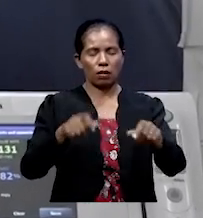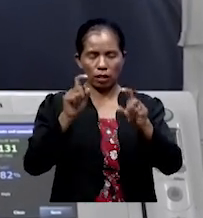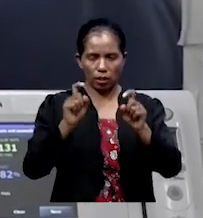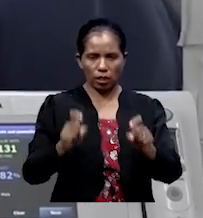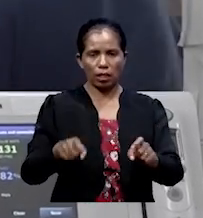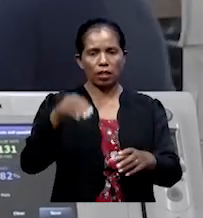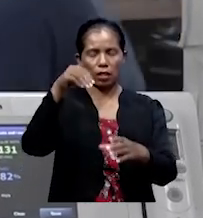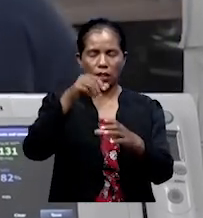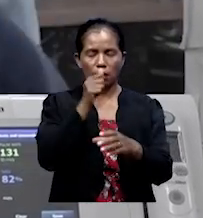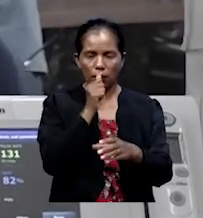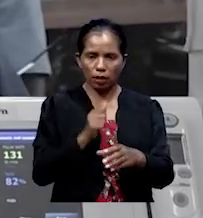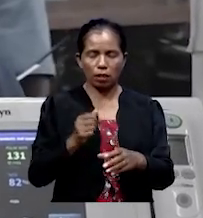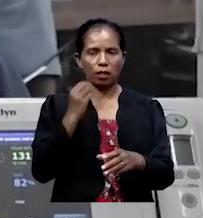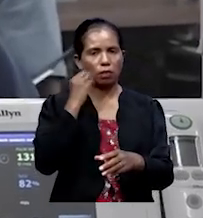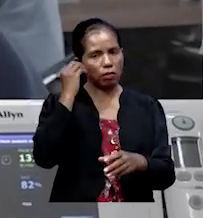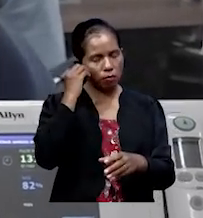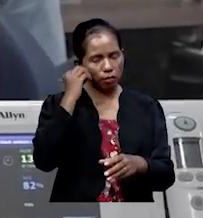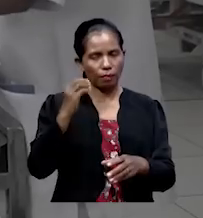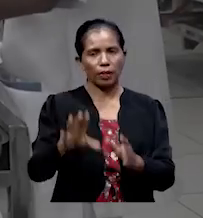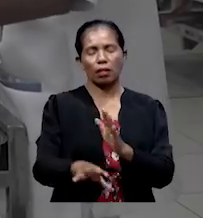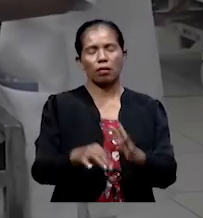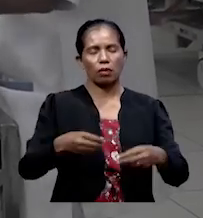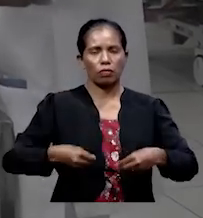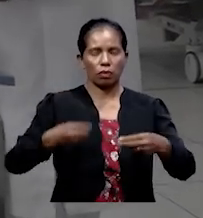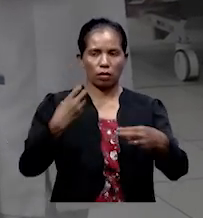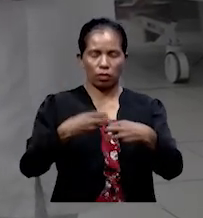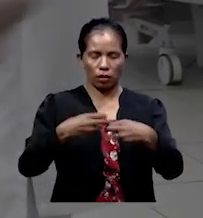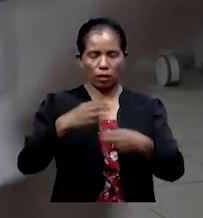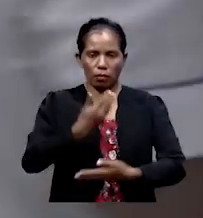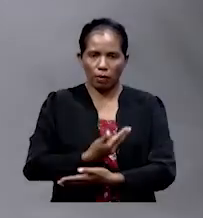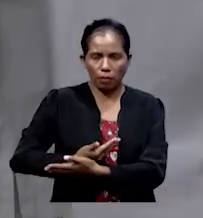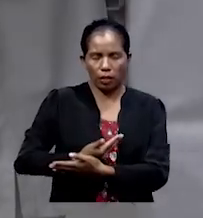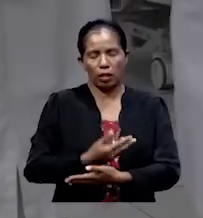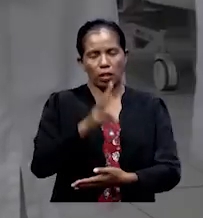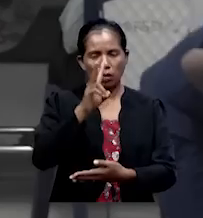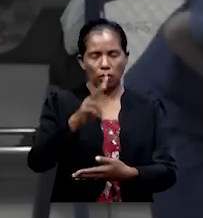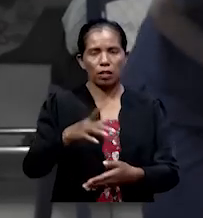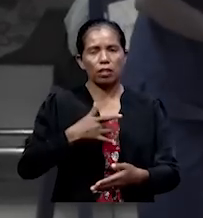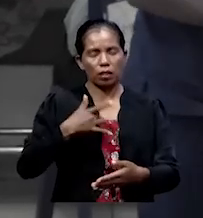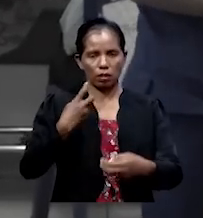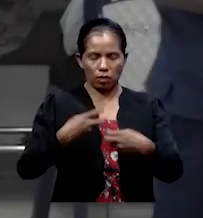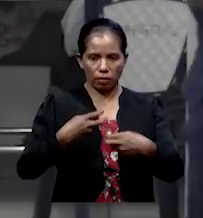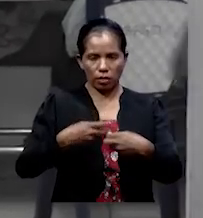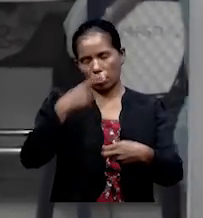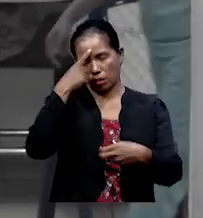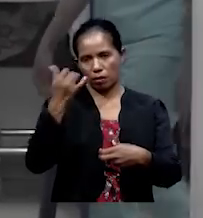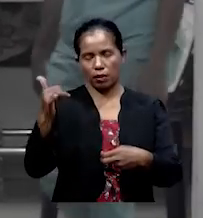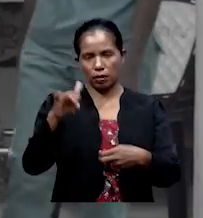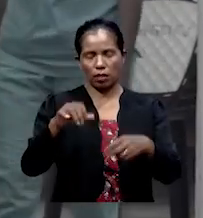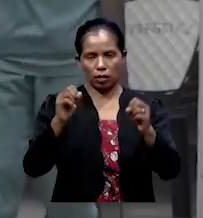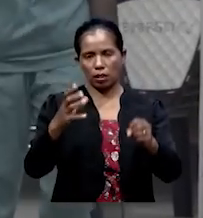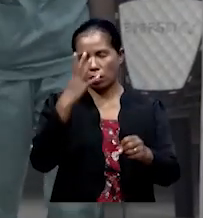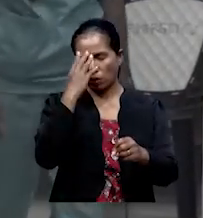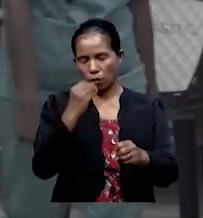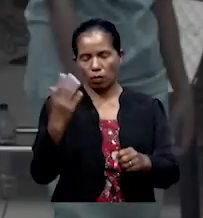uma, situasaun ida nemos heto, halo ki kuan rua ne, sinti difisil utan, tamba sira tin ke baixa e